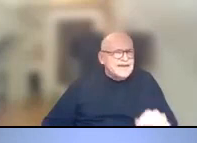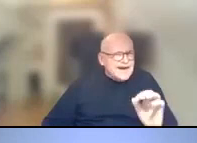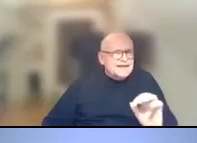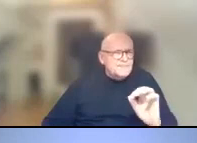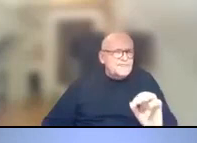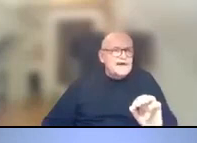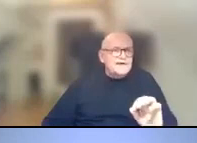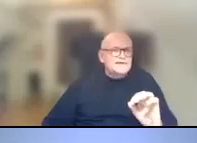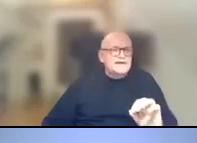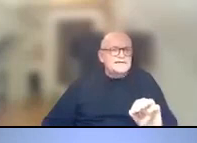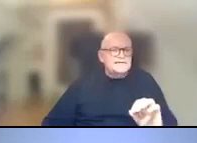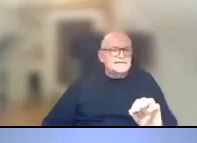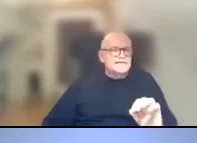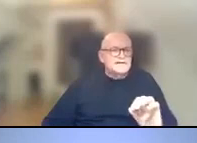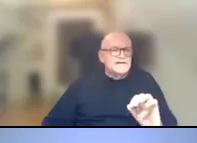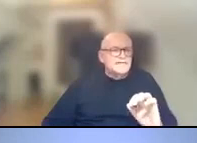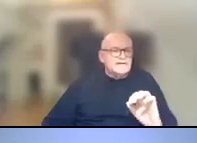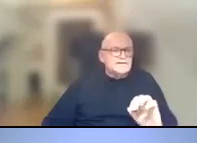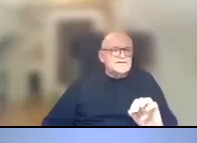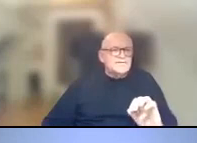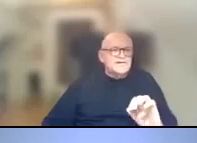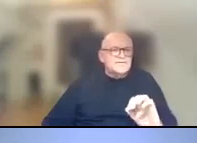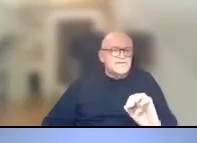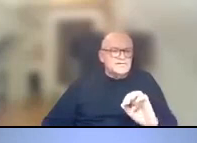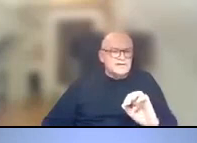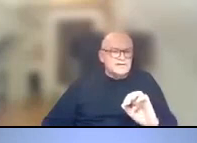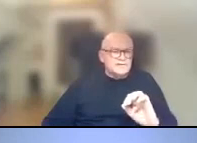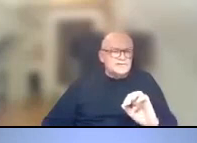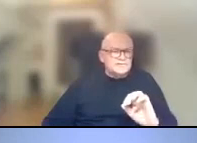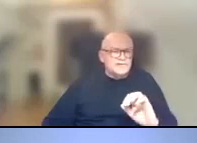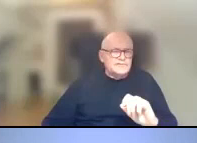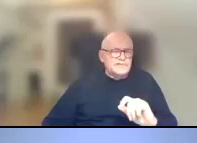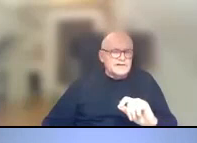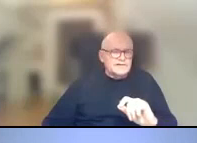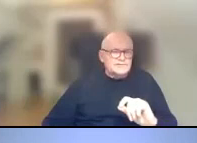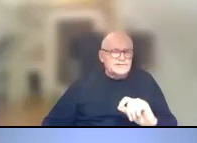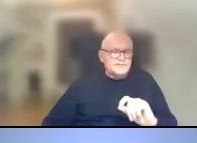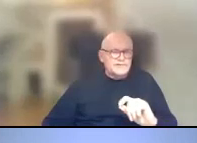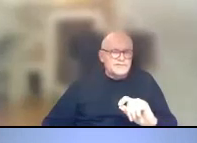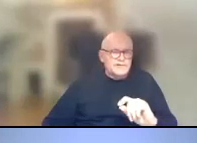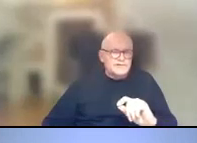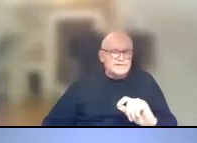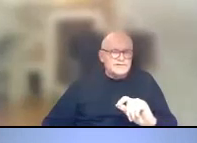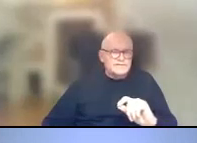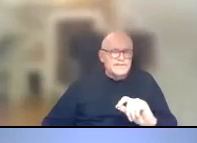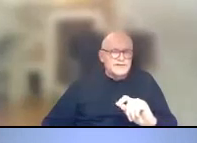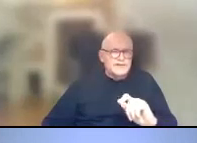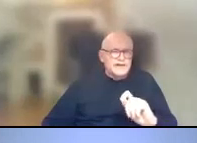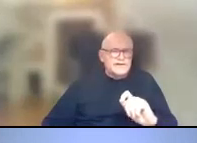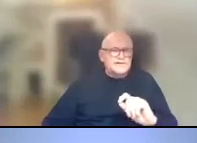1,83% aller befragten Ärzte waren nicht gebeten worden, hatten aber trotzdem aktive Sterbehilfe